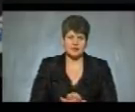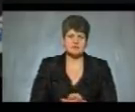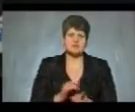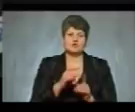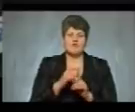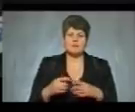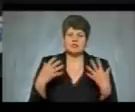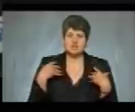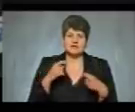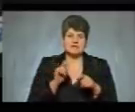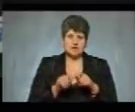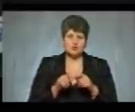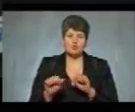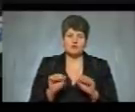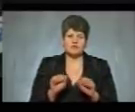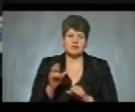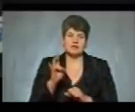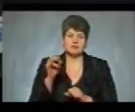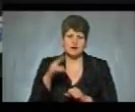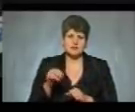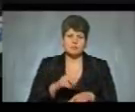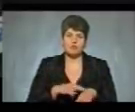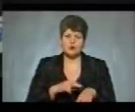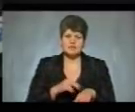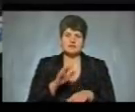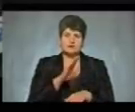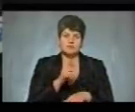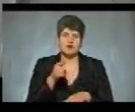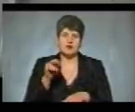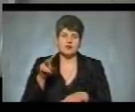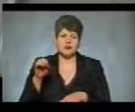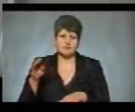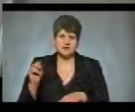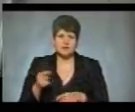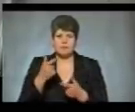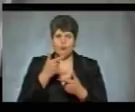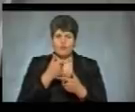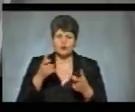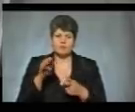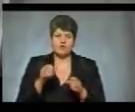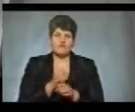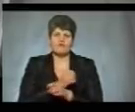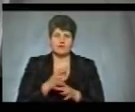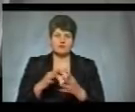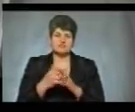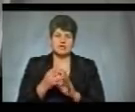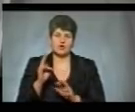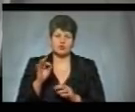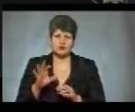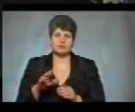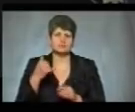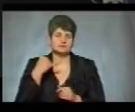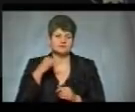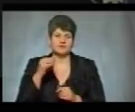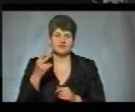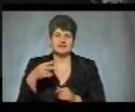начальника слідчого управління Нацполіції в області Володимира Галевича, повідомлення про вибух у селі Колодіївка надійшло до поліції о